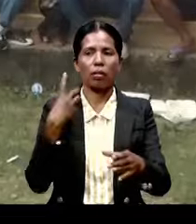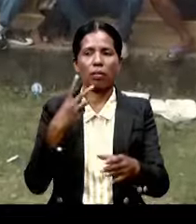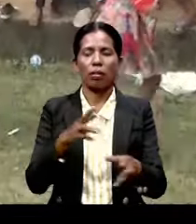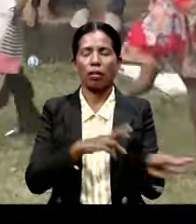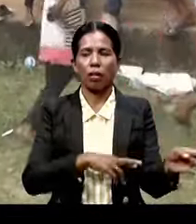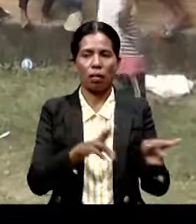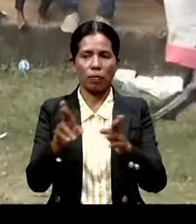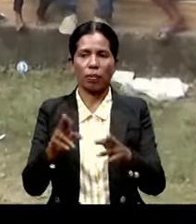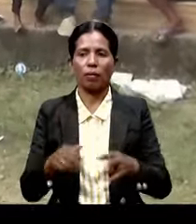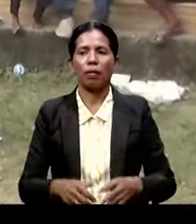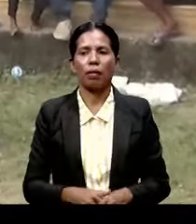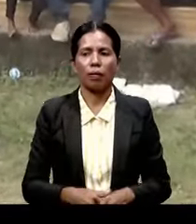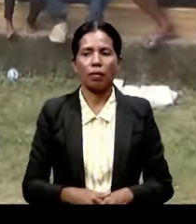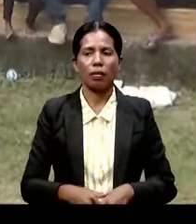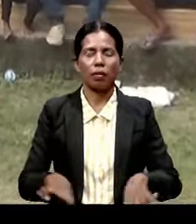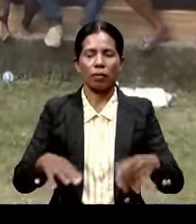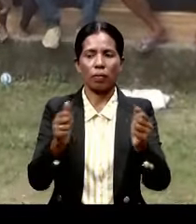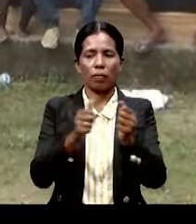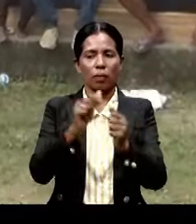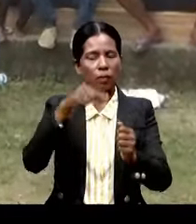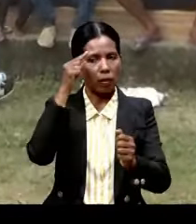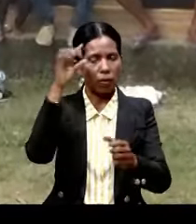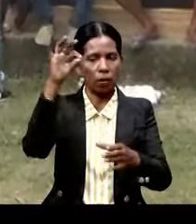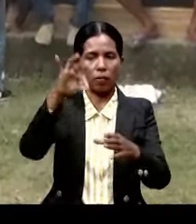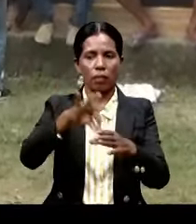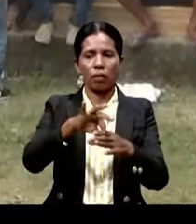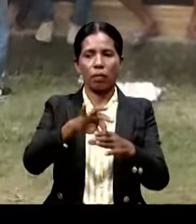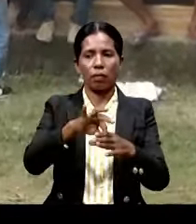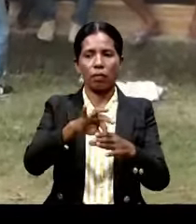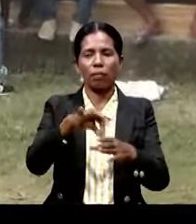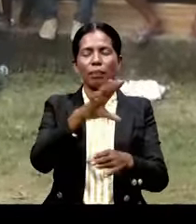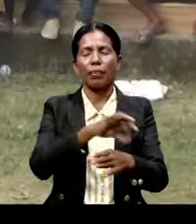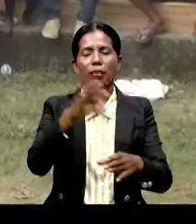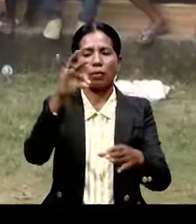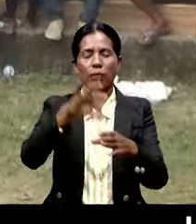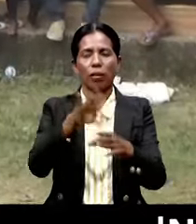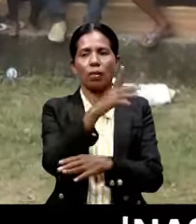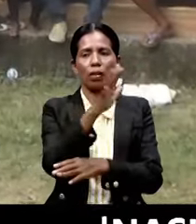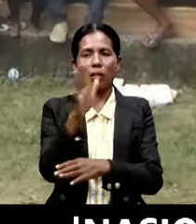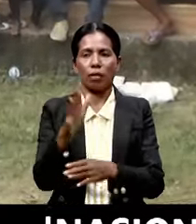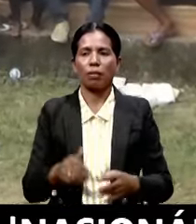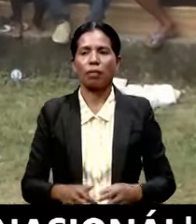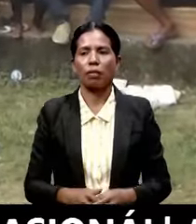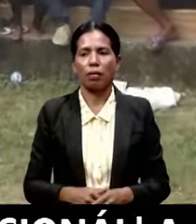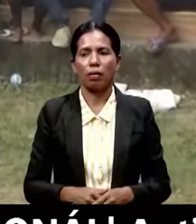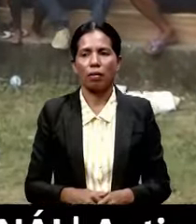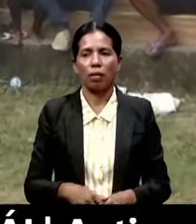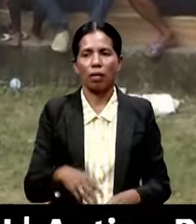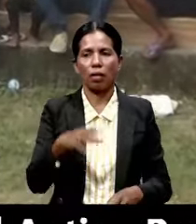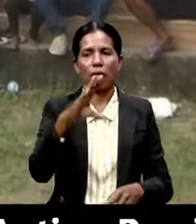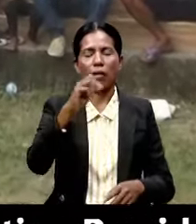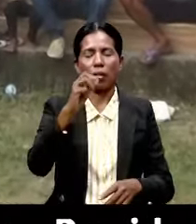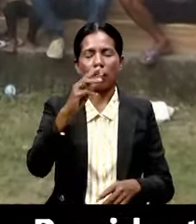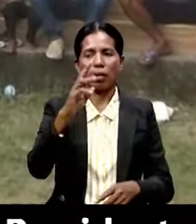pronto. Atau kopera ho governo atau kudai iha area Karaumate tambah iha ne aminya